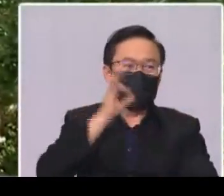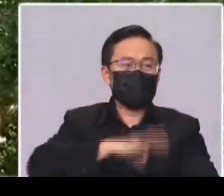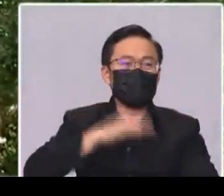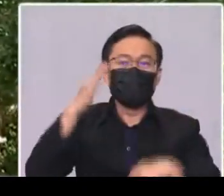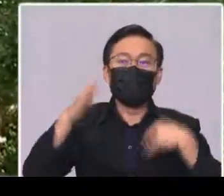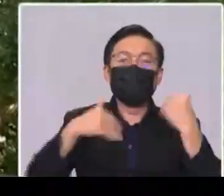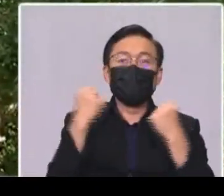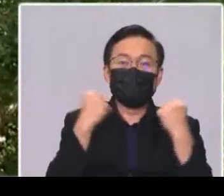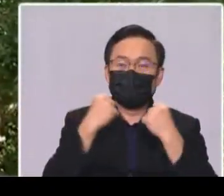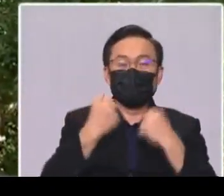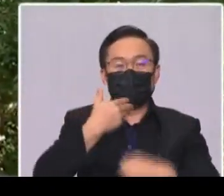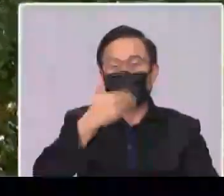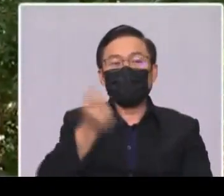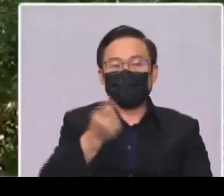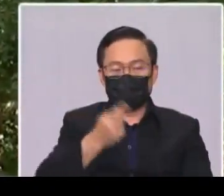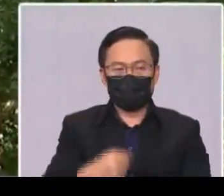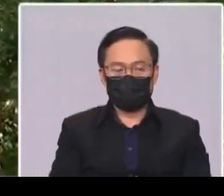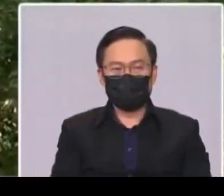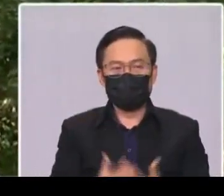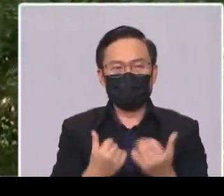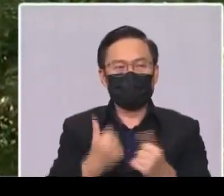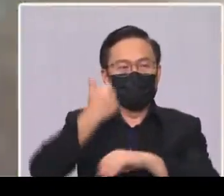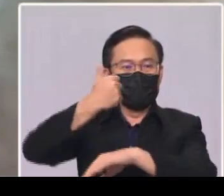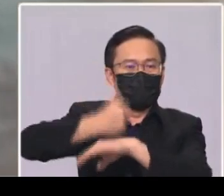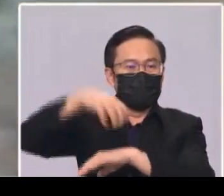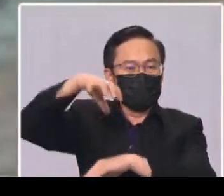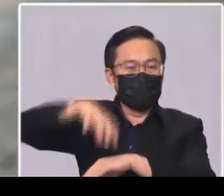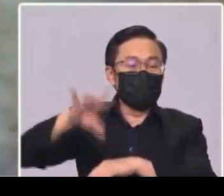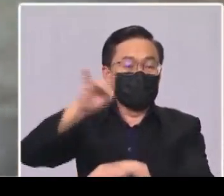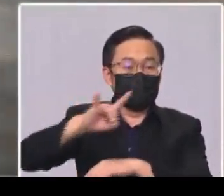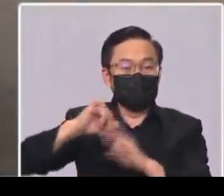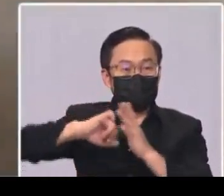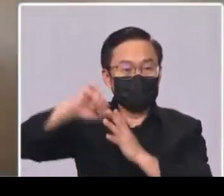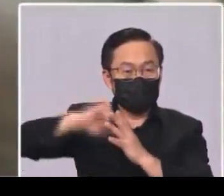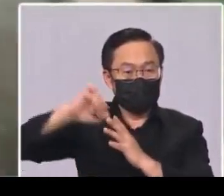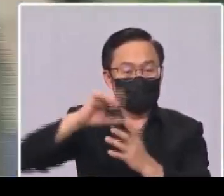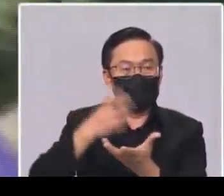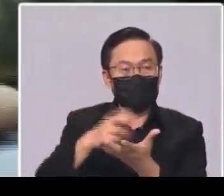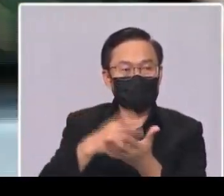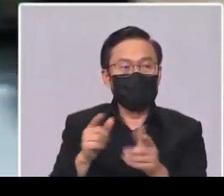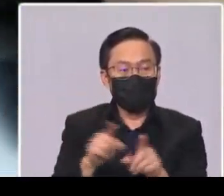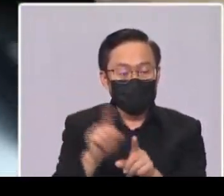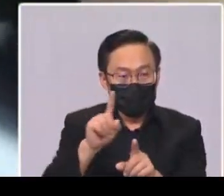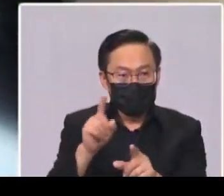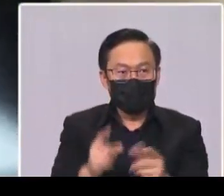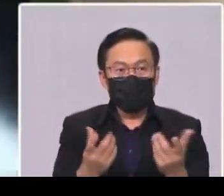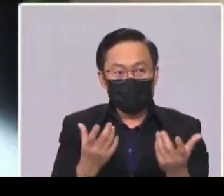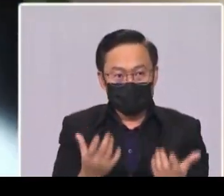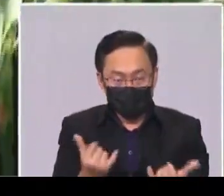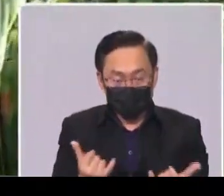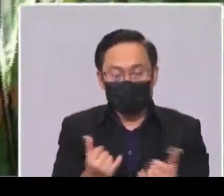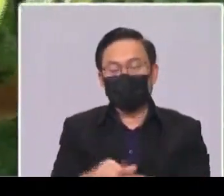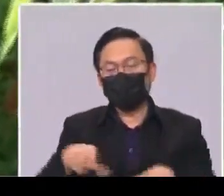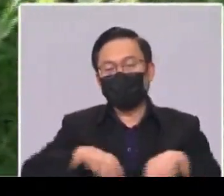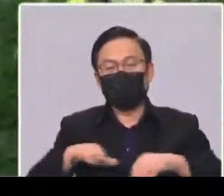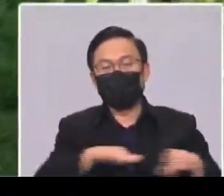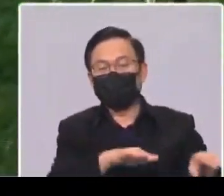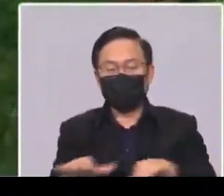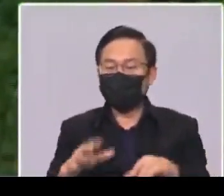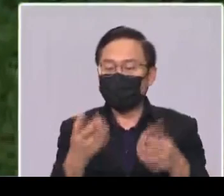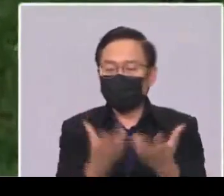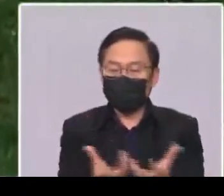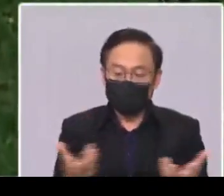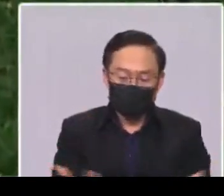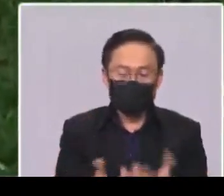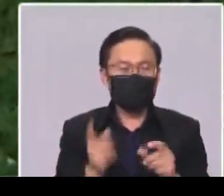อยู่ธรรมชาติเอาน้ำเหมือนกันนะฮะทางผู้อำนวยการสวนสัตว์เชียงใหม่นะคะบอกว่าตอนนี้เนี่ยก็ต้องเตรียมทุกอย่างให้พร้อมเพื่อ